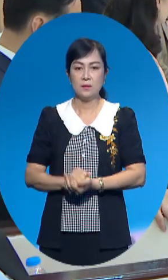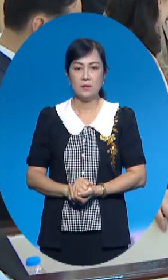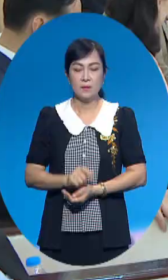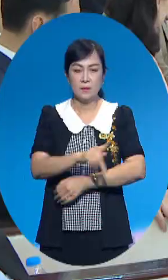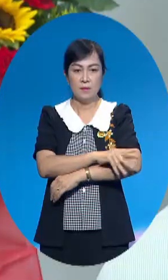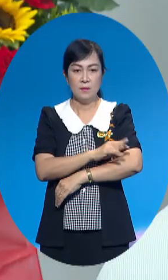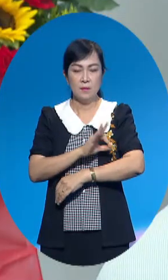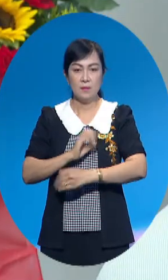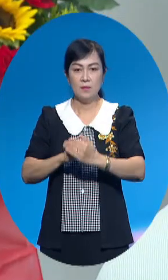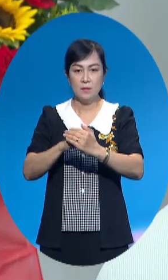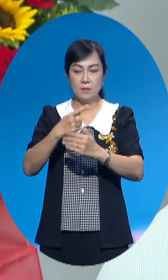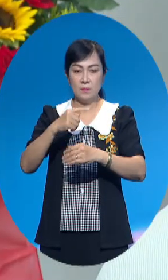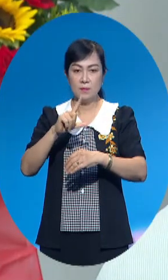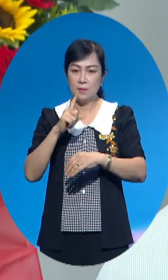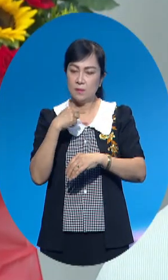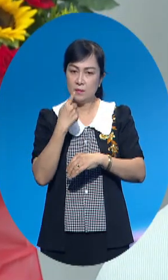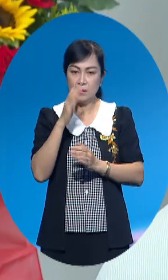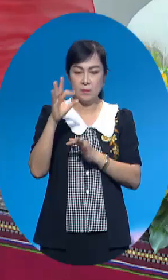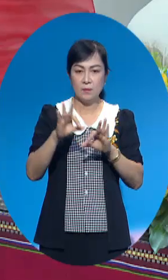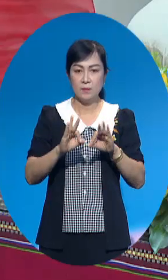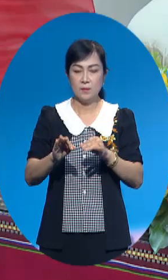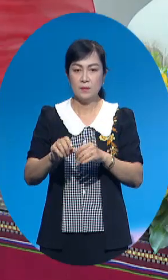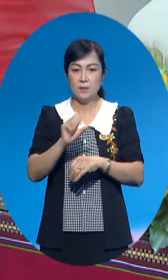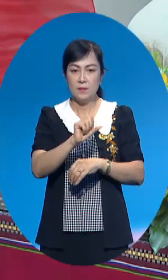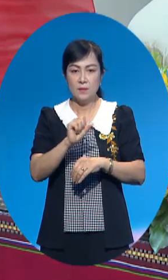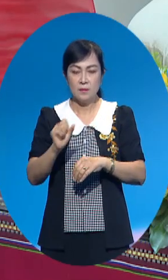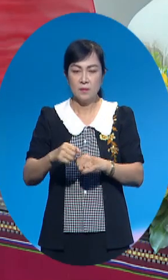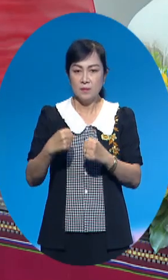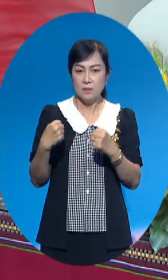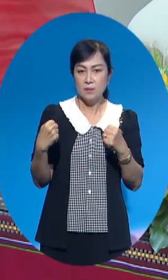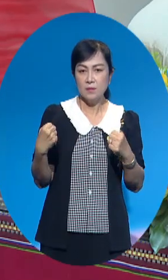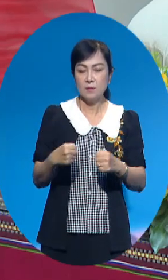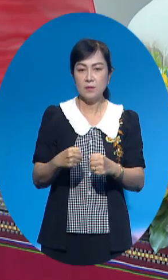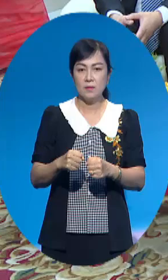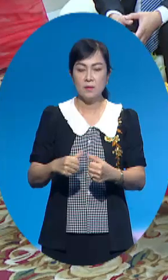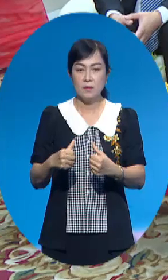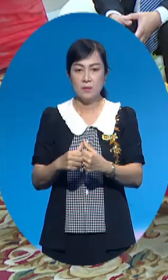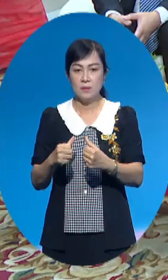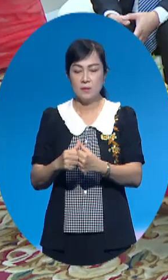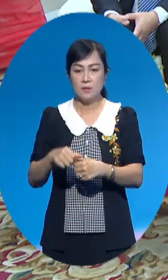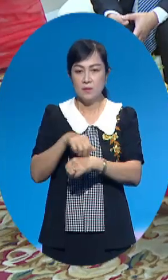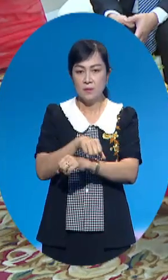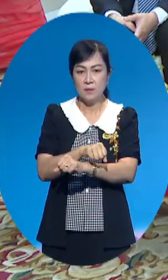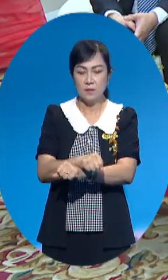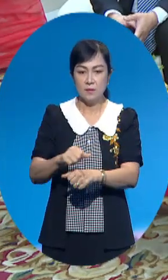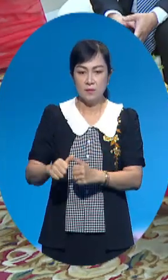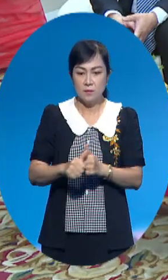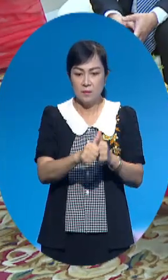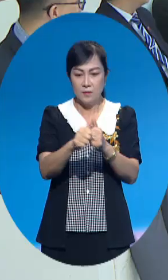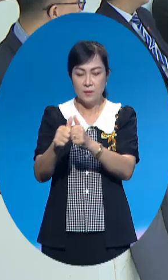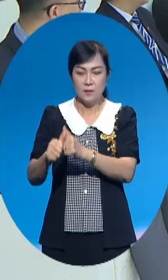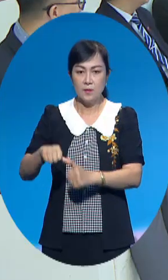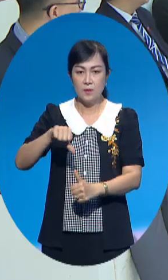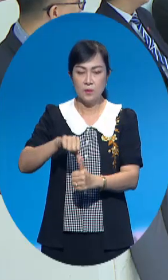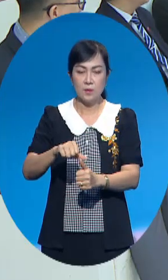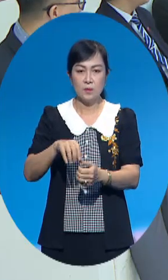Phó Bí thư thành ủy Nguyễn Phước Lộc khẳng định thành phố hồ chí minh luôn sẵn sàng làm hết sức mình để góp phần làm sâu sắc gắn bó hơn nữa trong